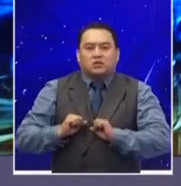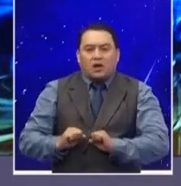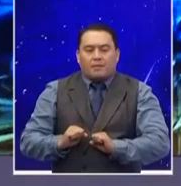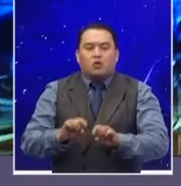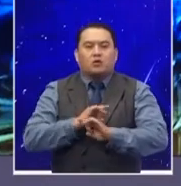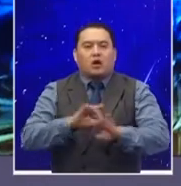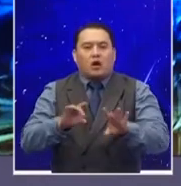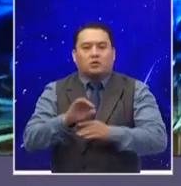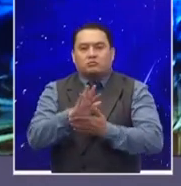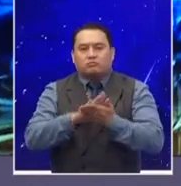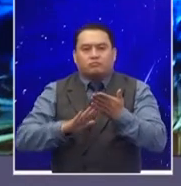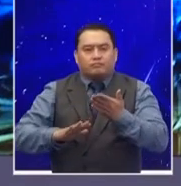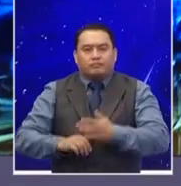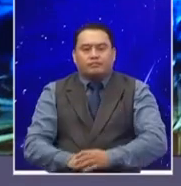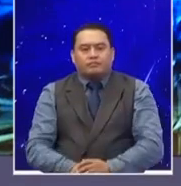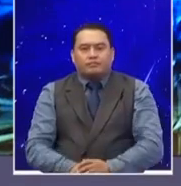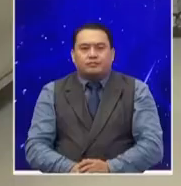пандемии, расскажет Рустам Аралбаев.